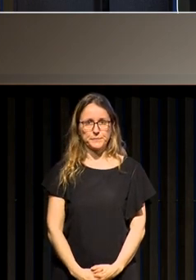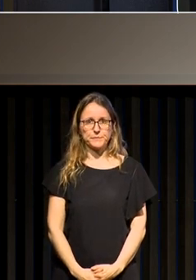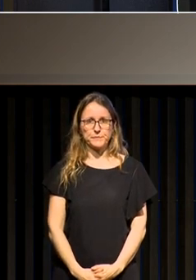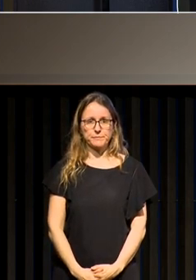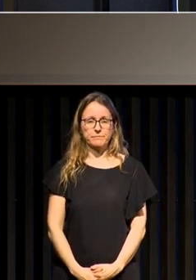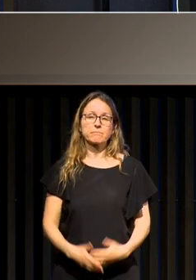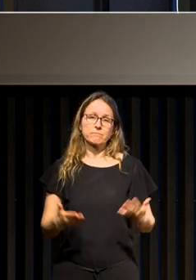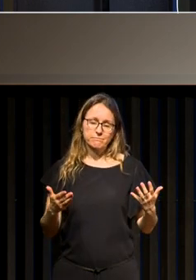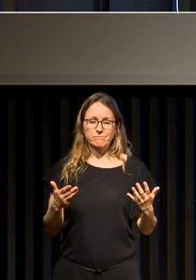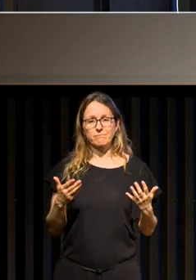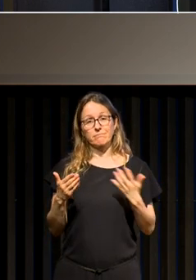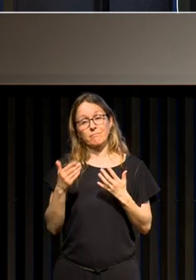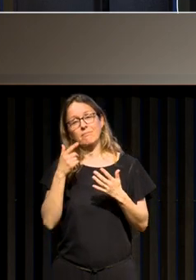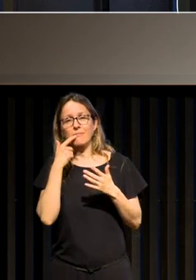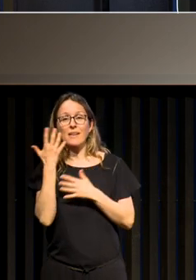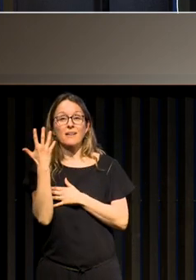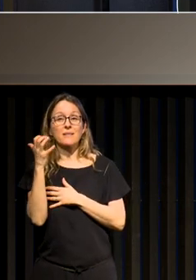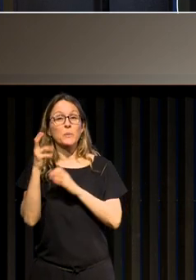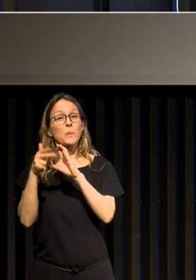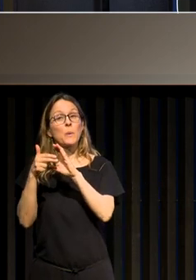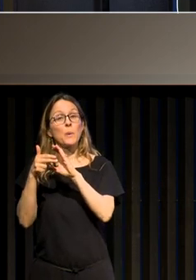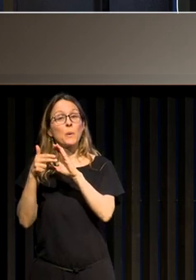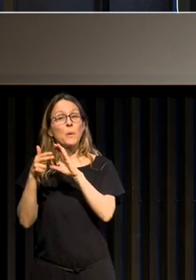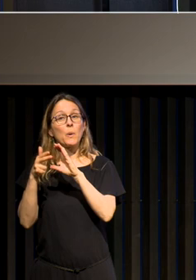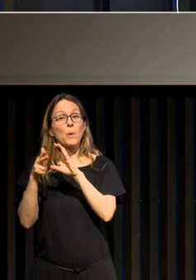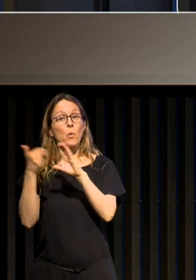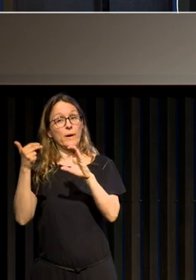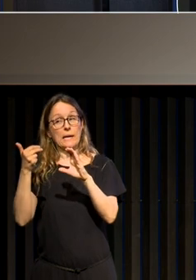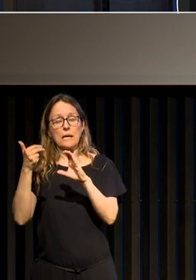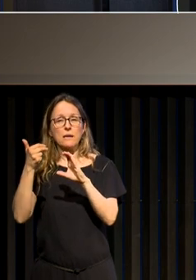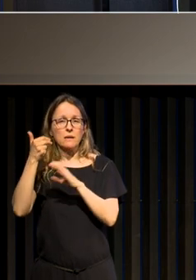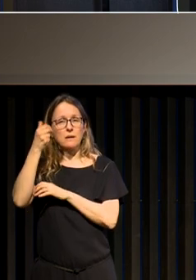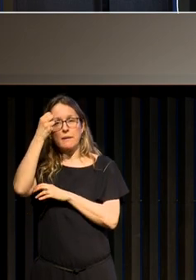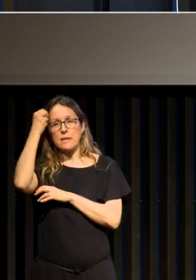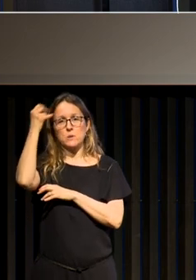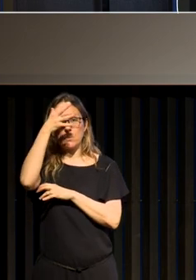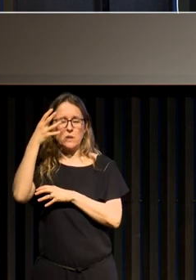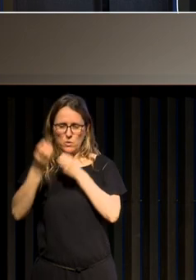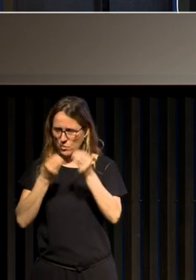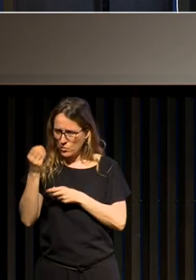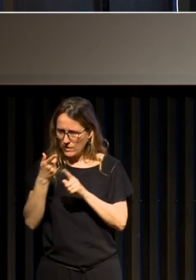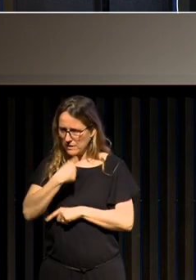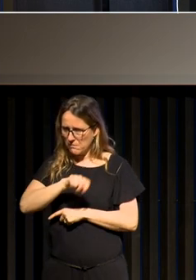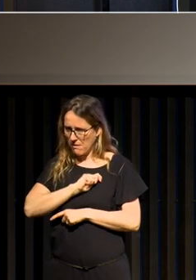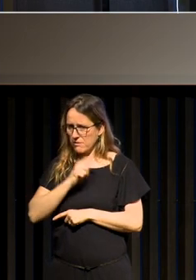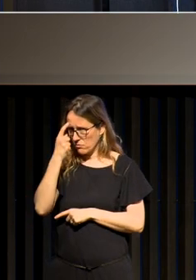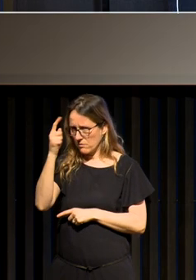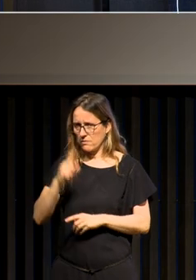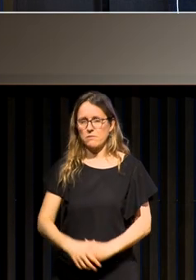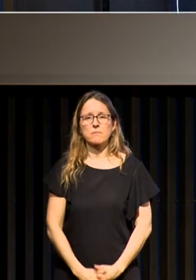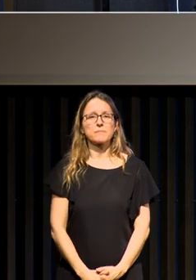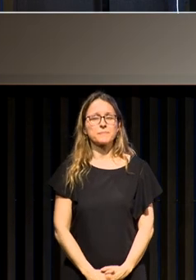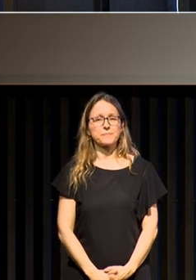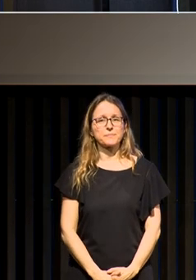On est loin des 500 euros qui sont en vigueur aux États-Unis ou je crois même en Espagne.